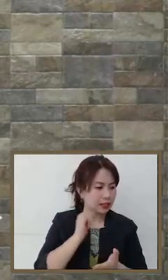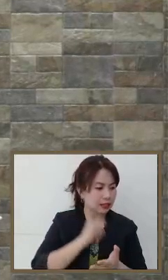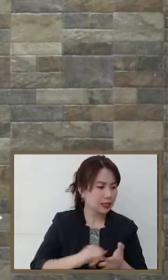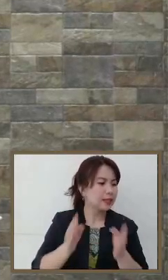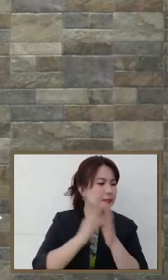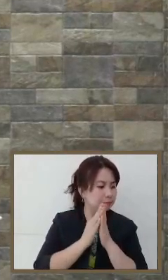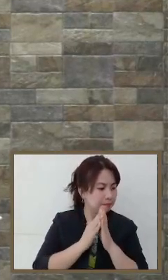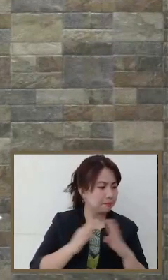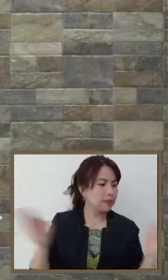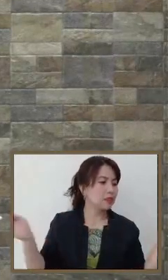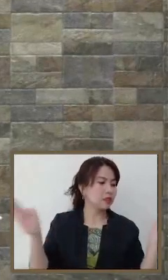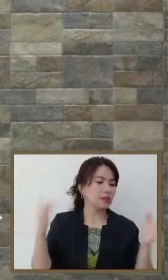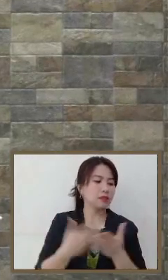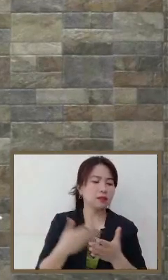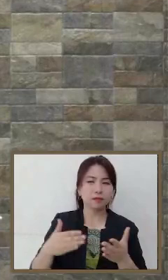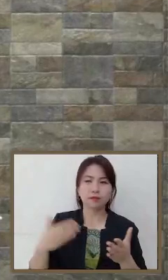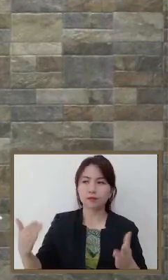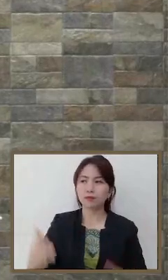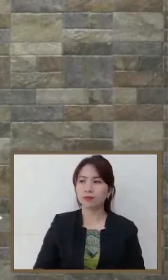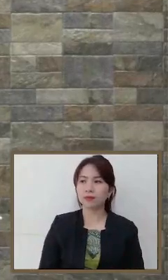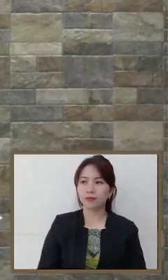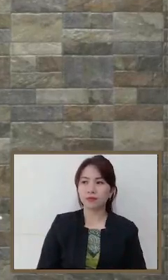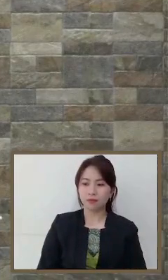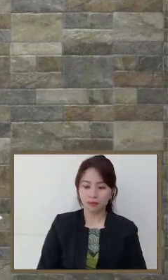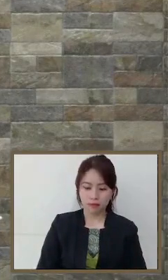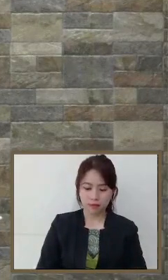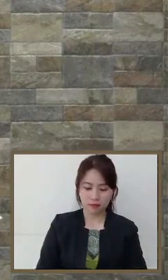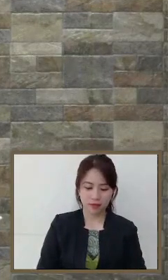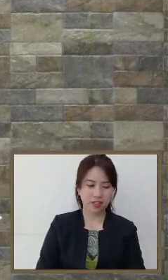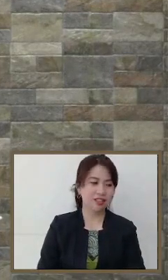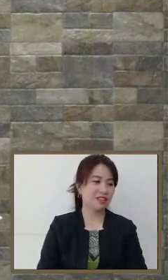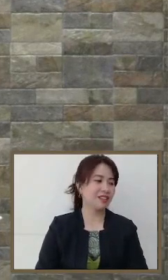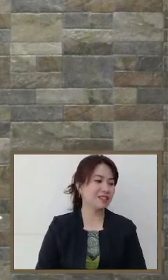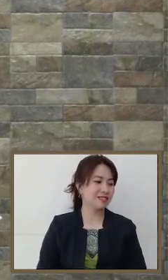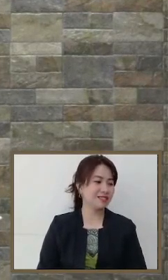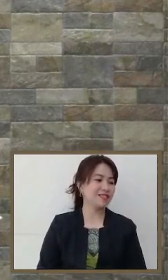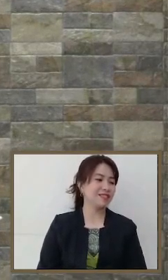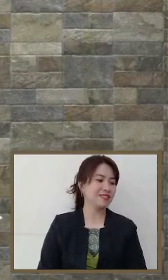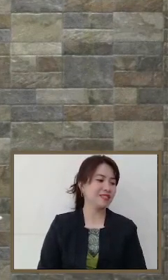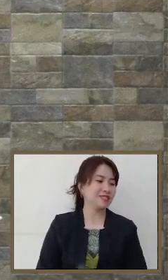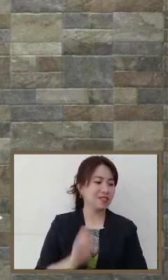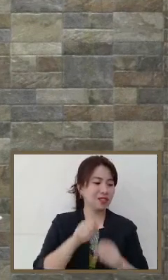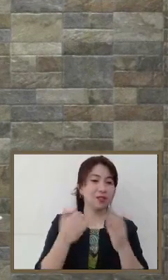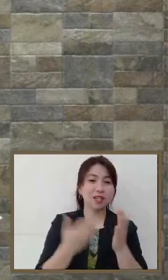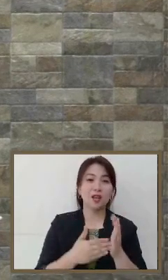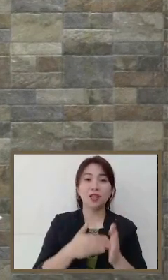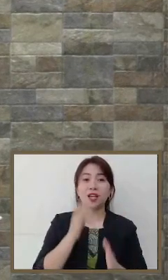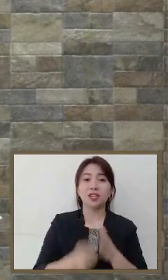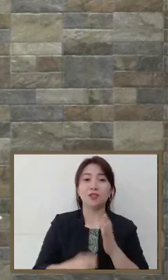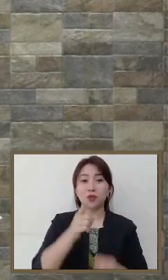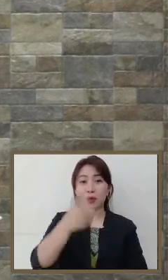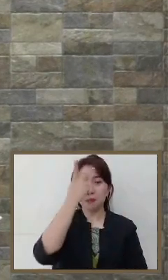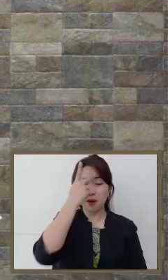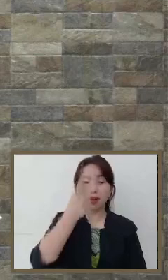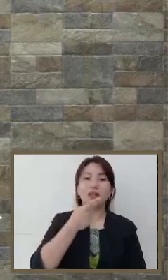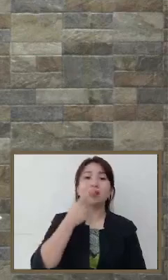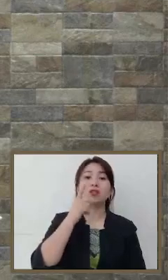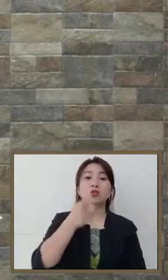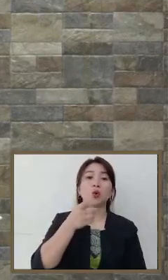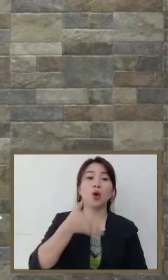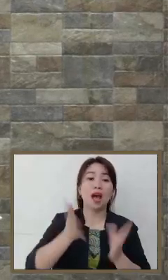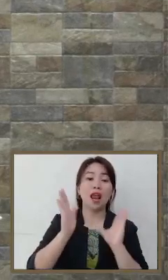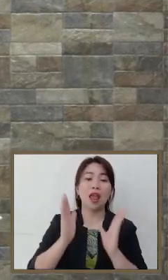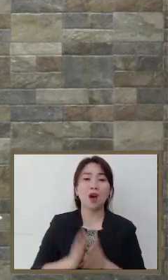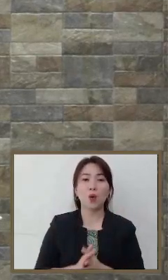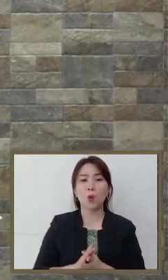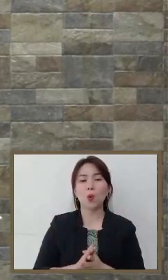time po kasi alam niyang tinatawag siya ng panginoon kaya sa mga magulang na pinahintulutan niyo nagfull time ang inyong mga anak kahit